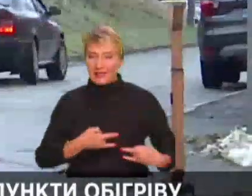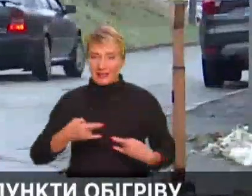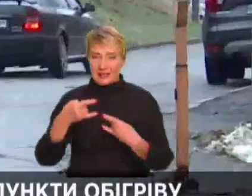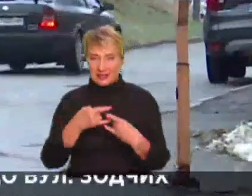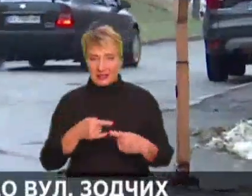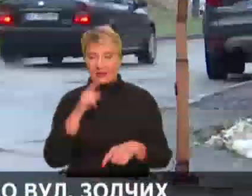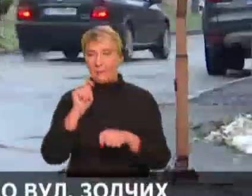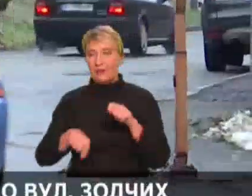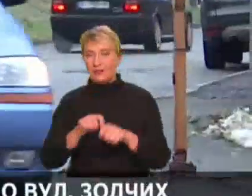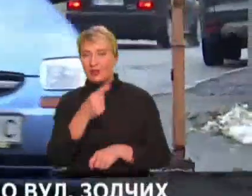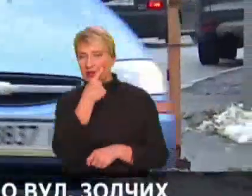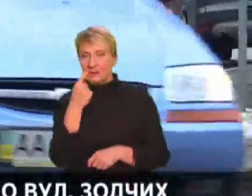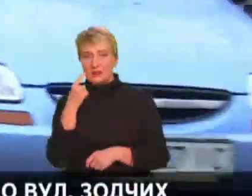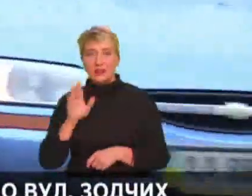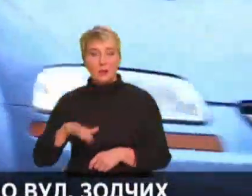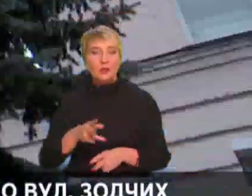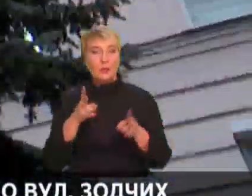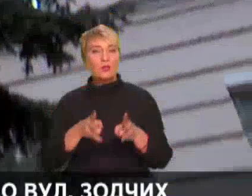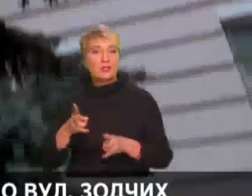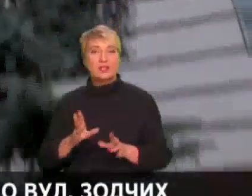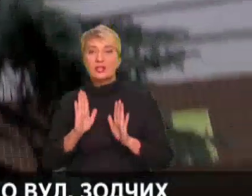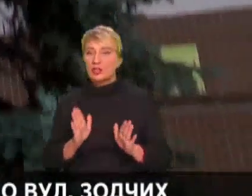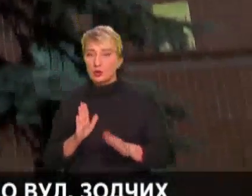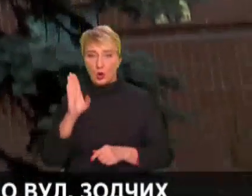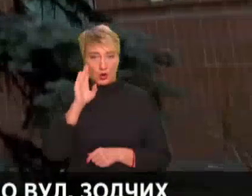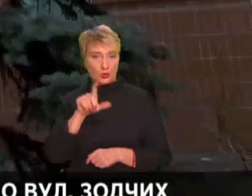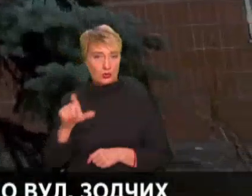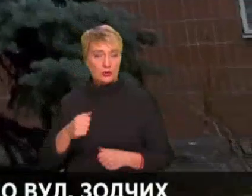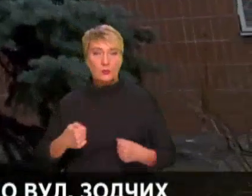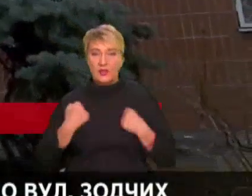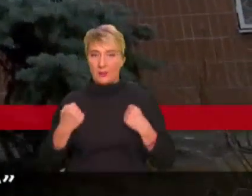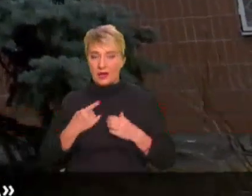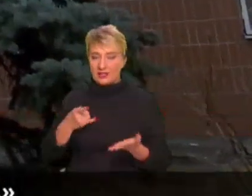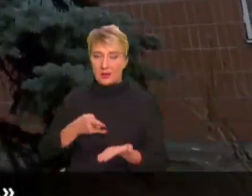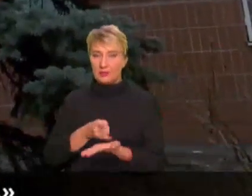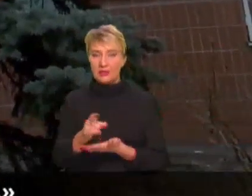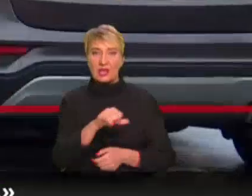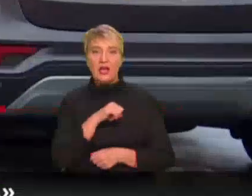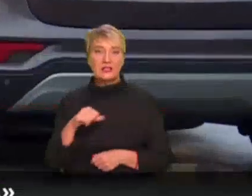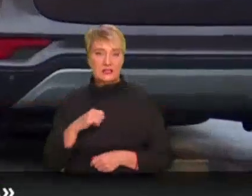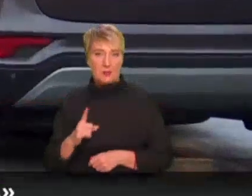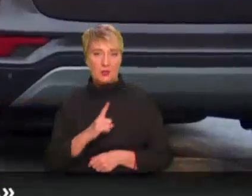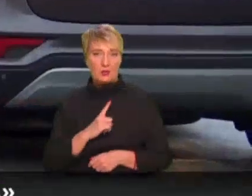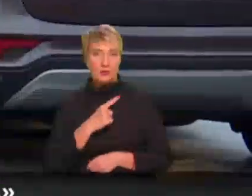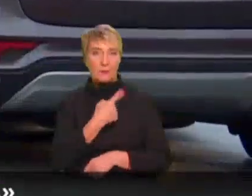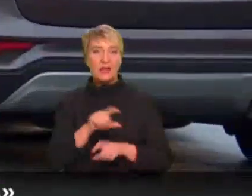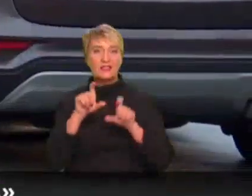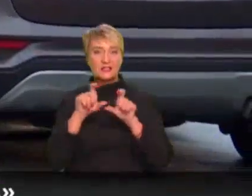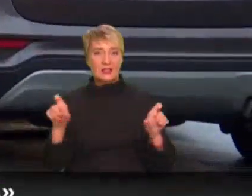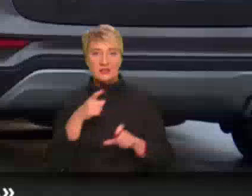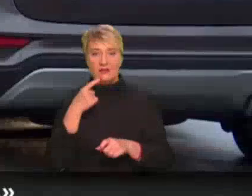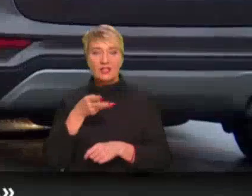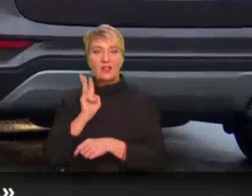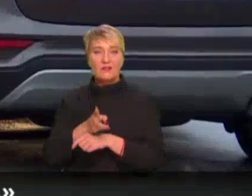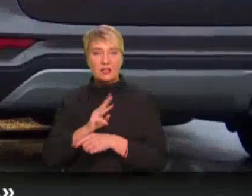зір. Утім, постраждав не лише чоловік, що намагався заїхати на територію лікарні, а й сам охоронець. У медзакладі, кажуть, відео, опубліковане